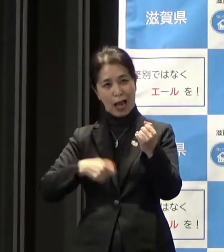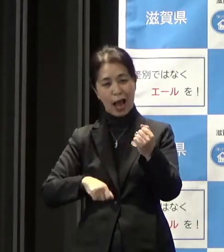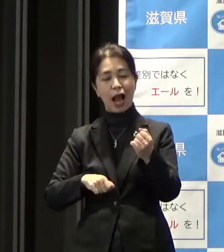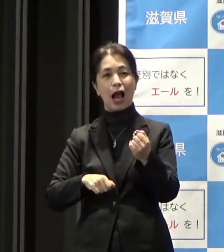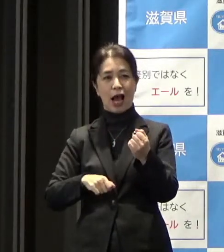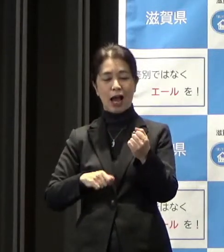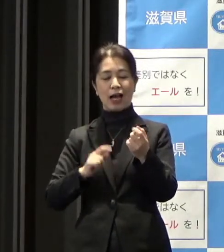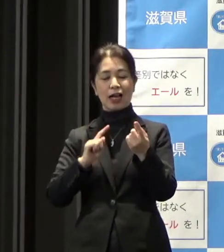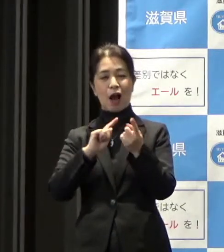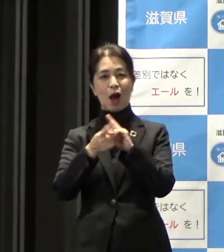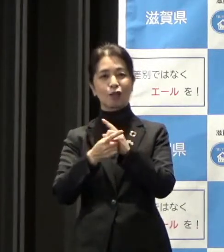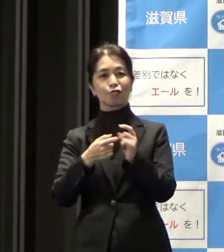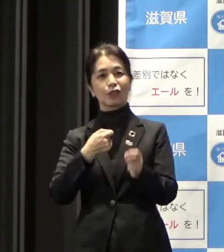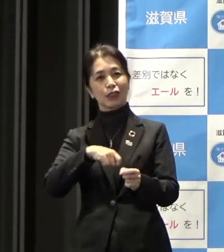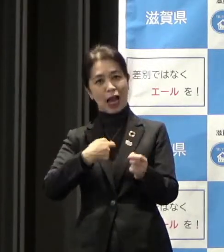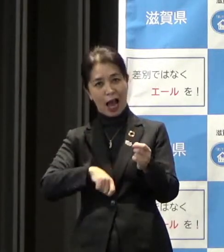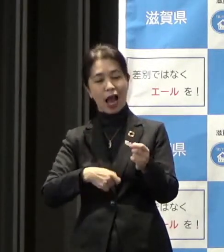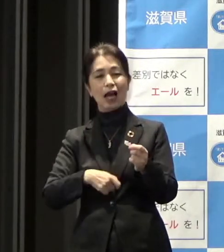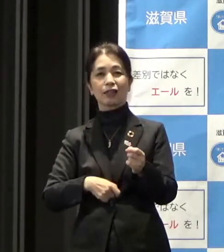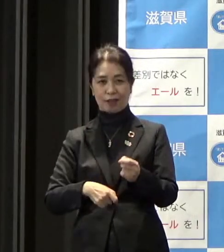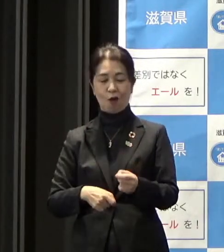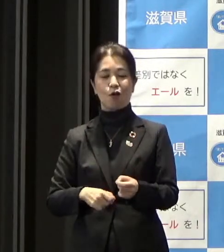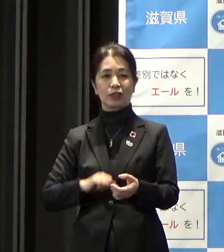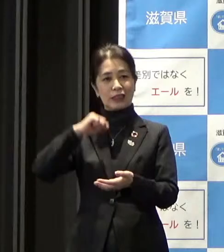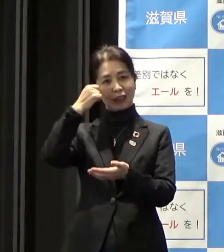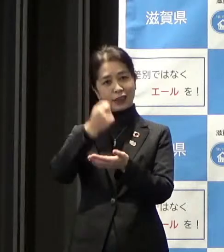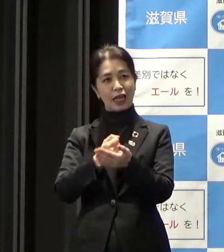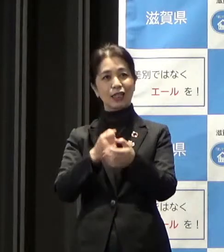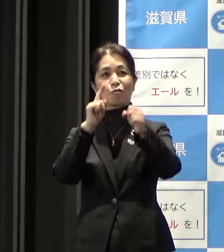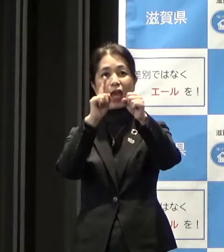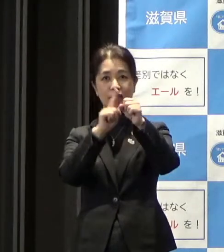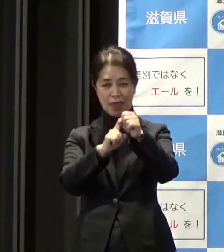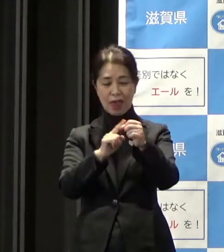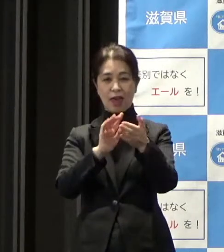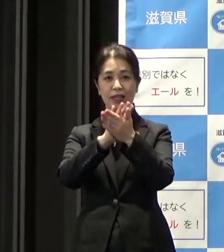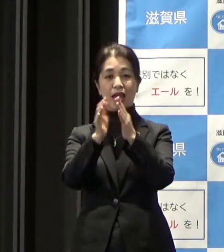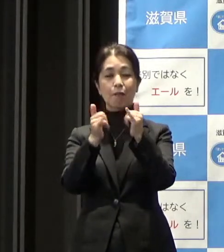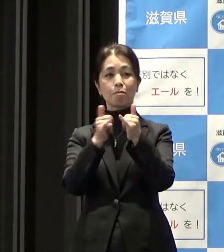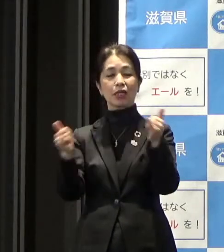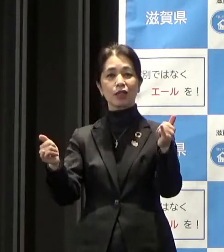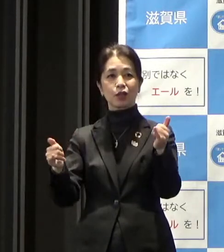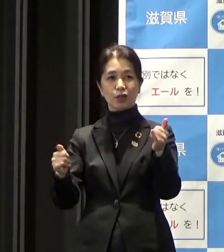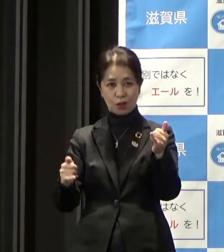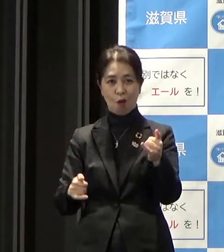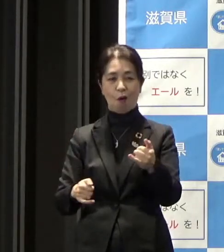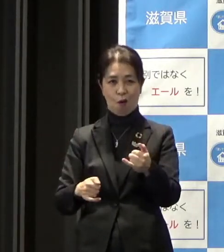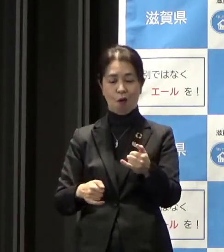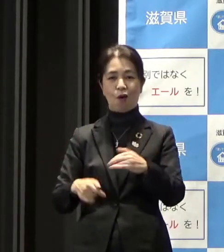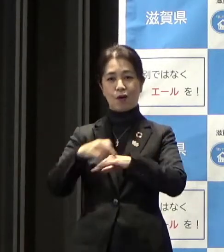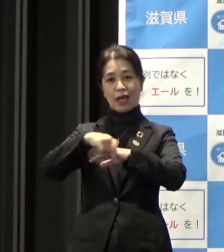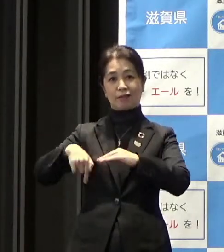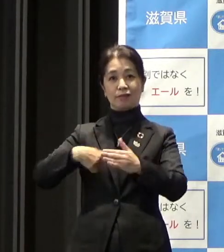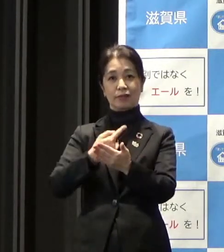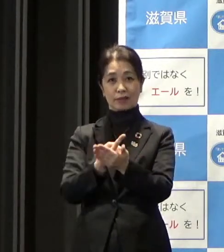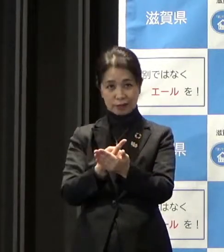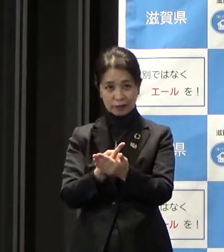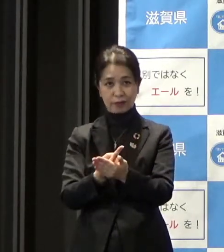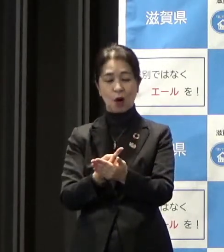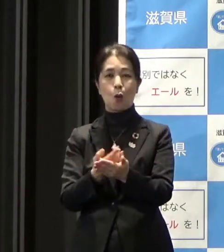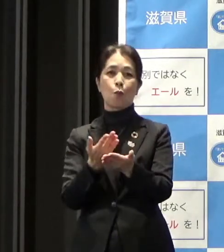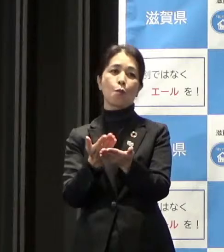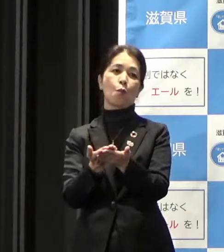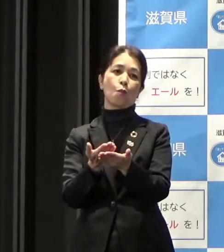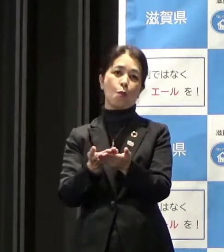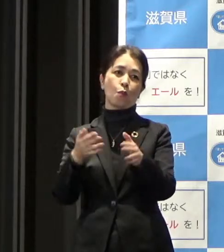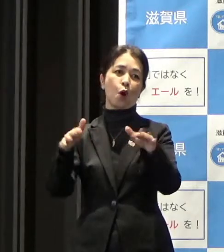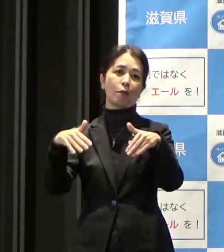べき2030年の姿の実現に向けまして、県民の皆さんのご参画を呼びかけているところでございます。そこでこちら